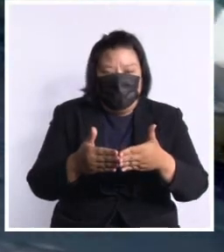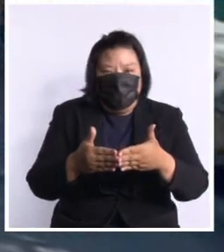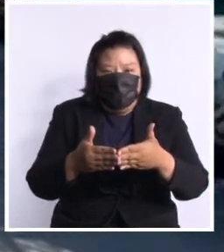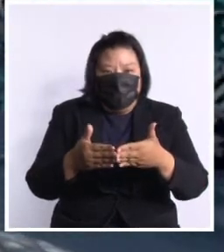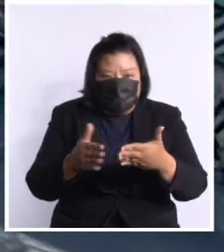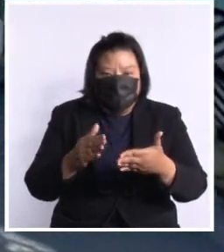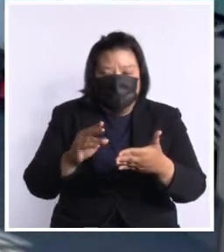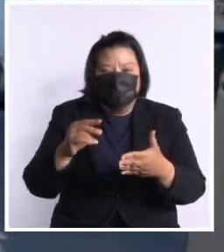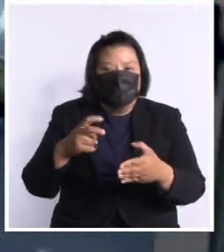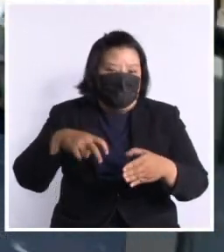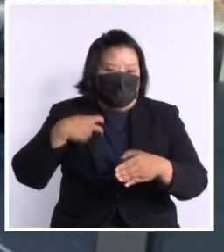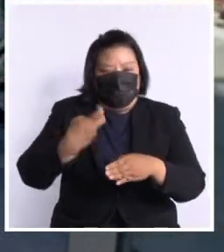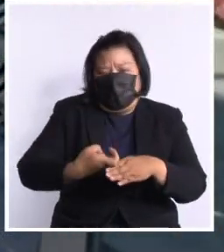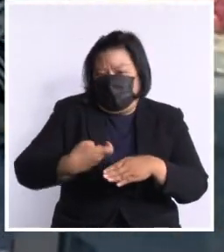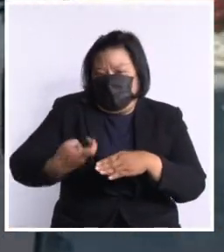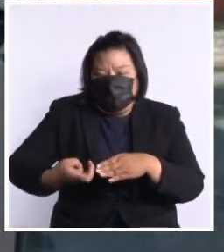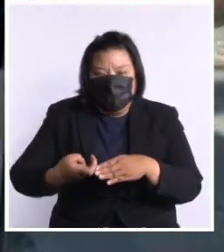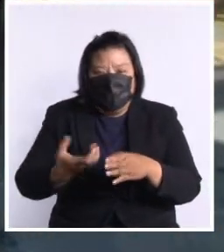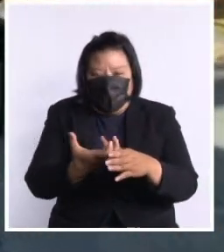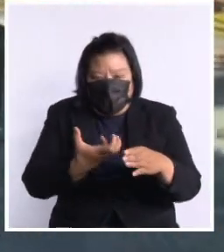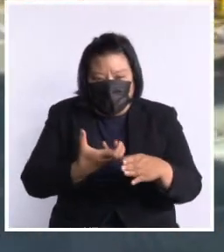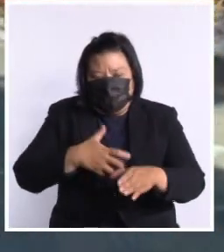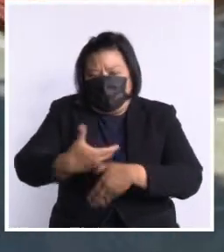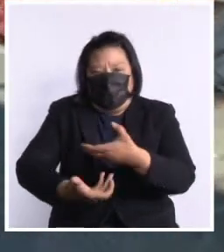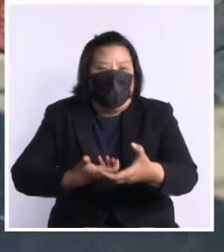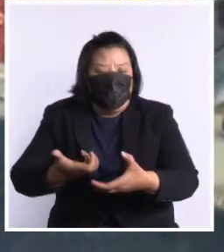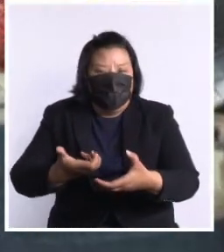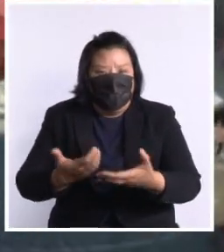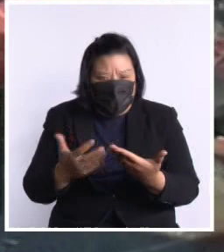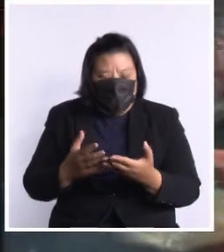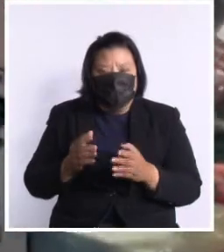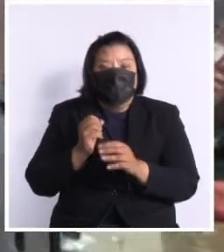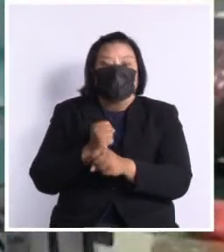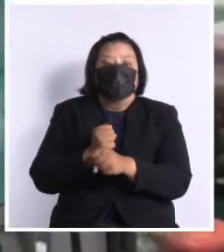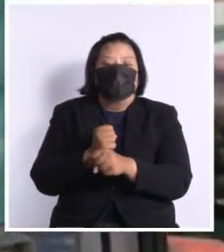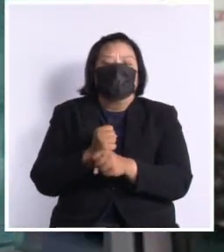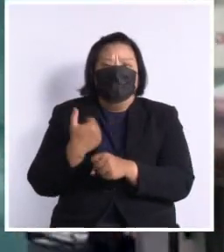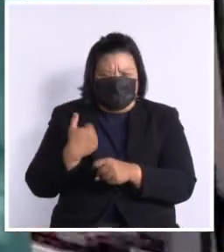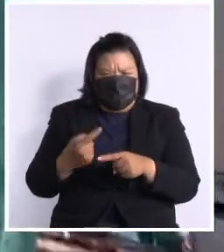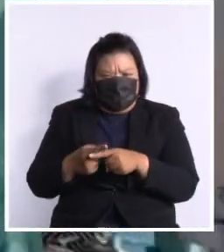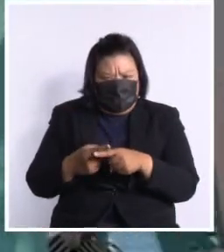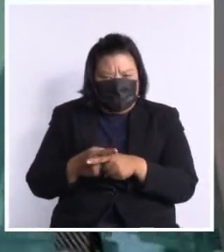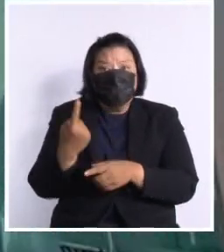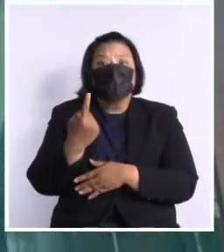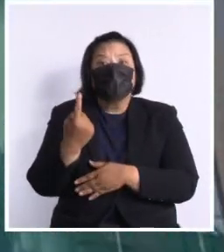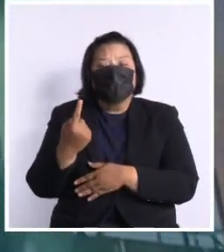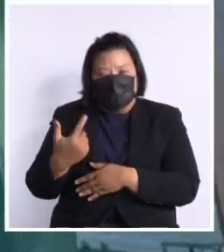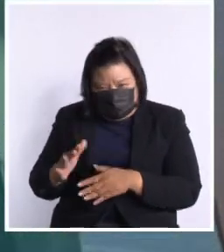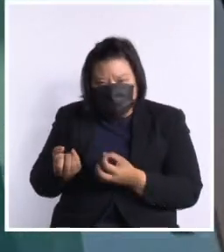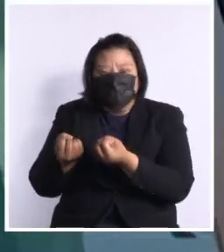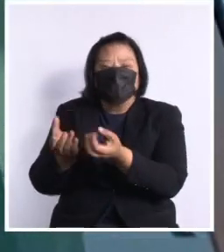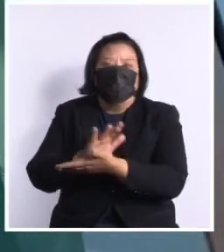นึงแล้วยังมีตู้คอนเทนเนอร์หลุดร่วงลงมาอีกกล่องใหญ่ครับมีคนงานรายหนึ่งได้รับบาดเจ็บนะครับถูกนำตัวส่งโรงพยาบาลไปแล้ว